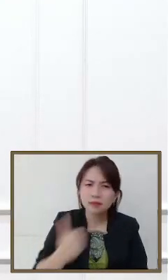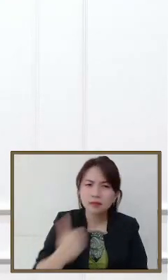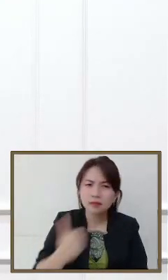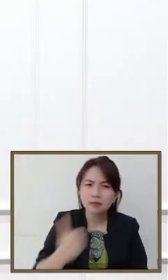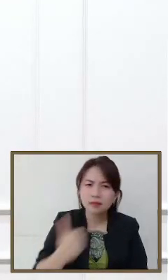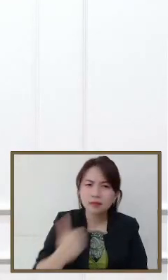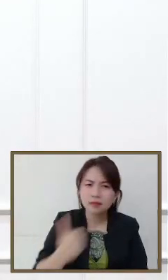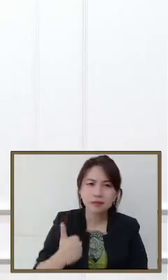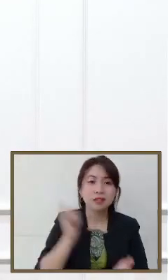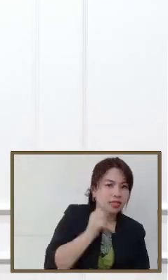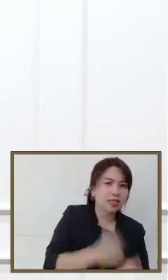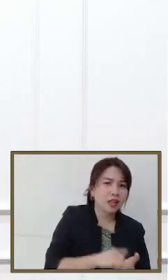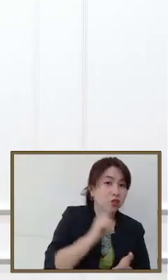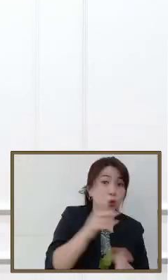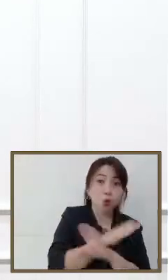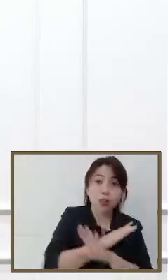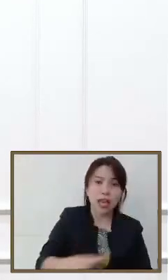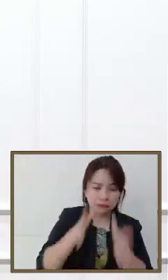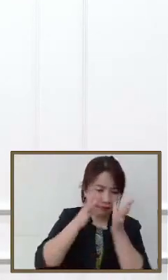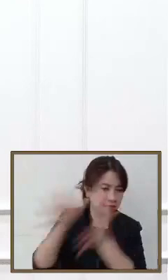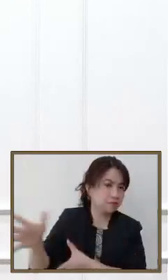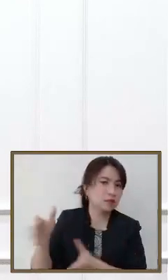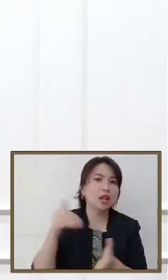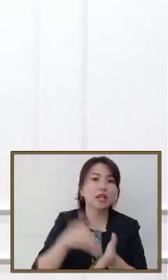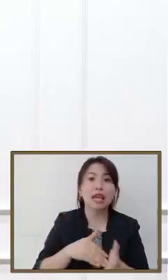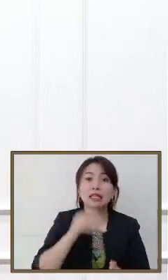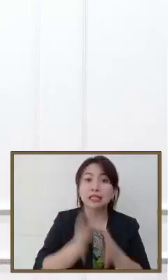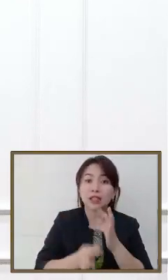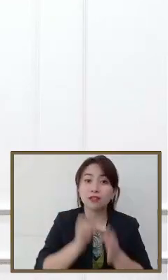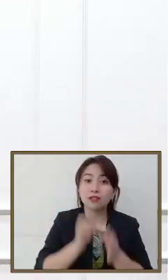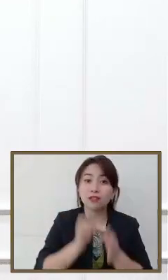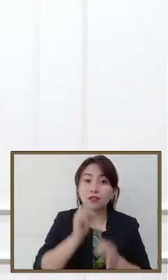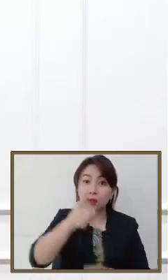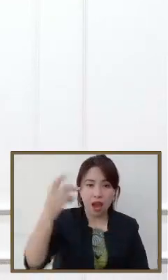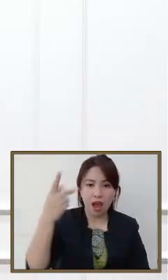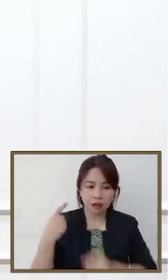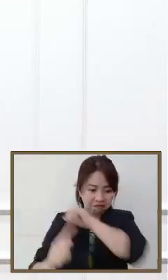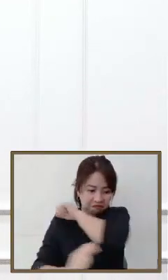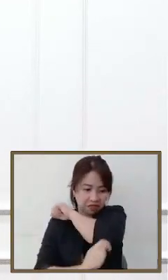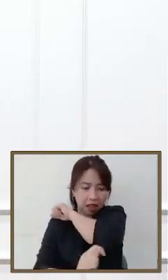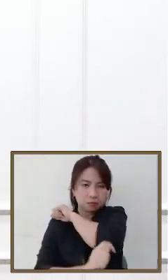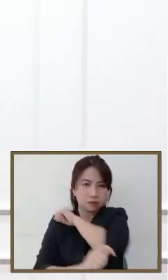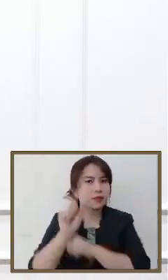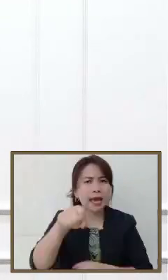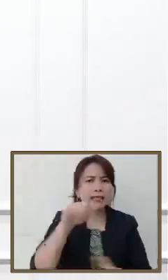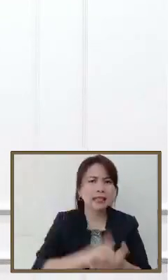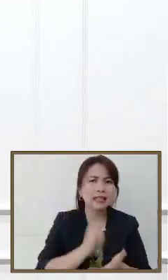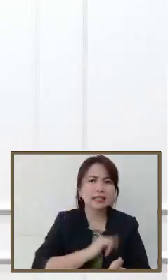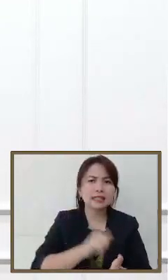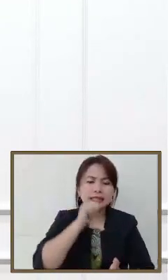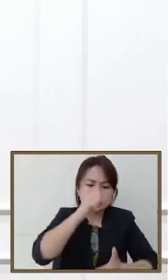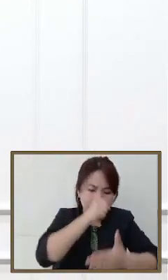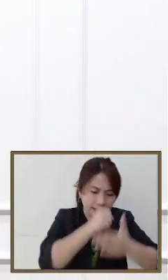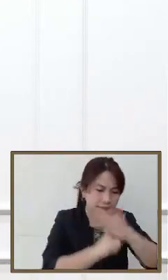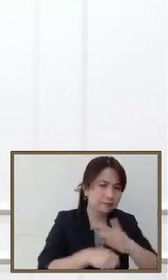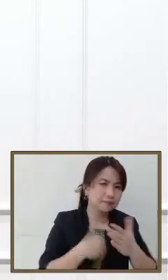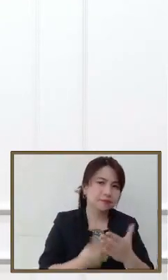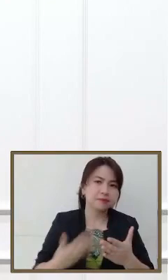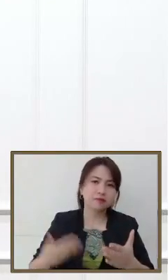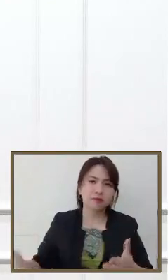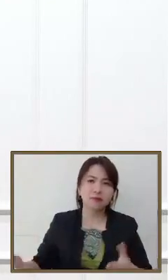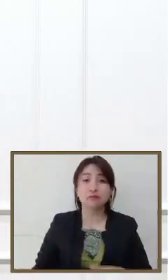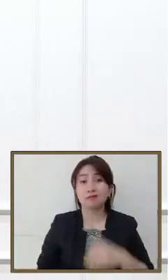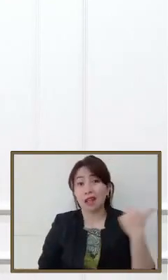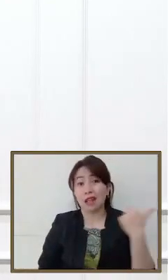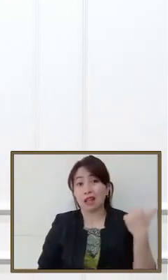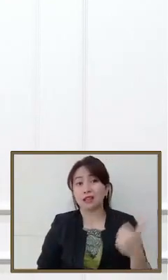tao Kung ikaw ay lalaki merong magte sa iyong babae hindi basta-basta yun sabi nga nila ung